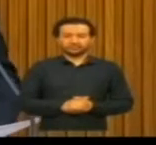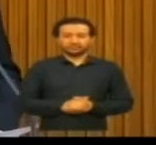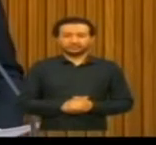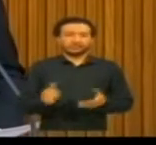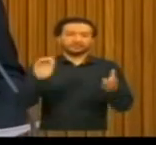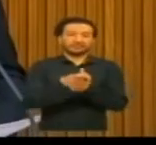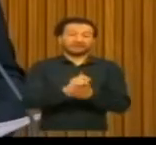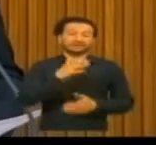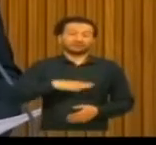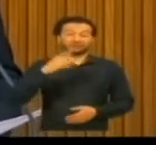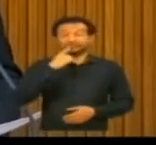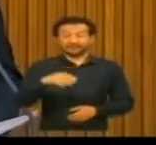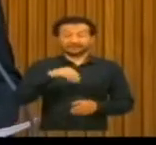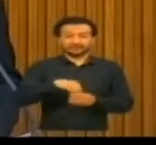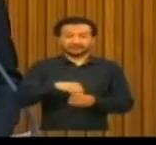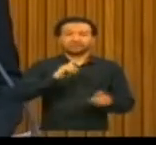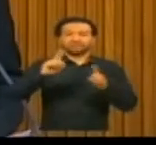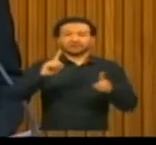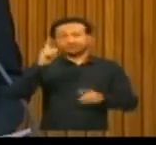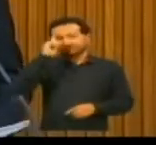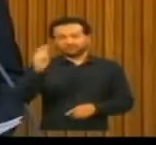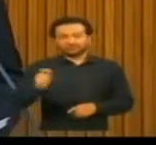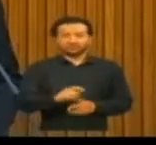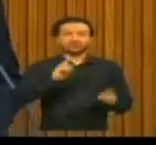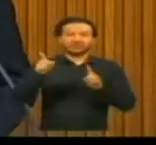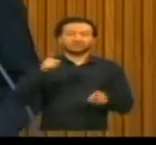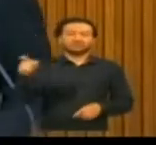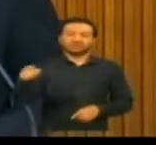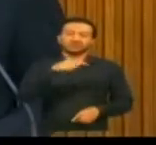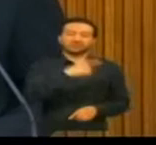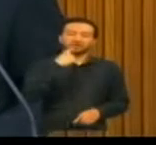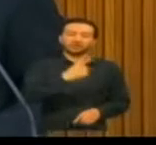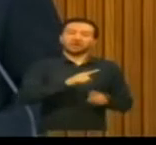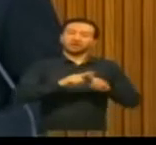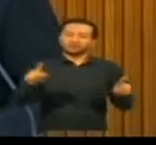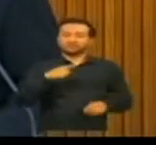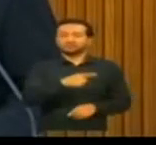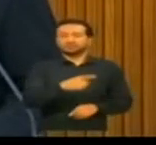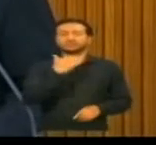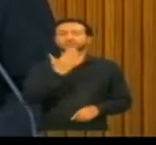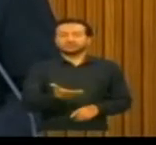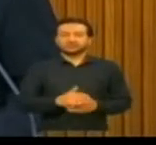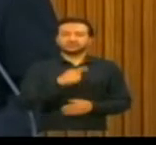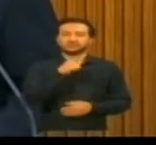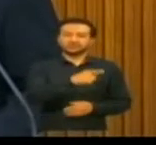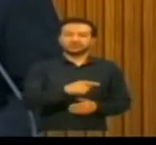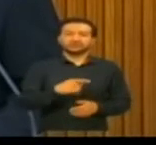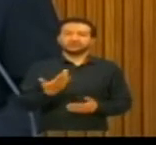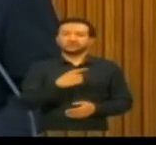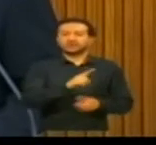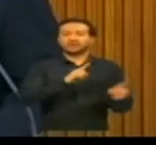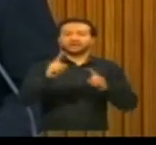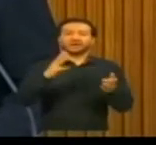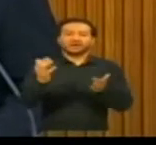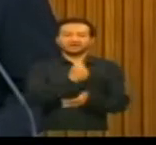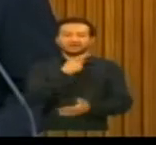Barışı savundu diye. Mahkemeye başvuruyor. Mahkemeden diyorlar ki hayır, yani sen davayı